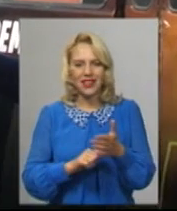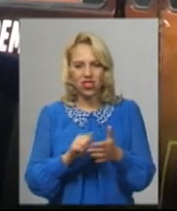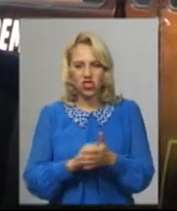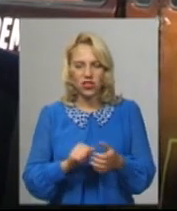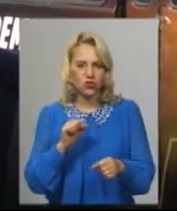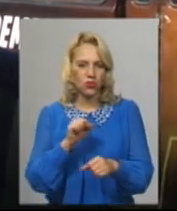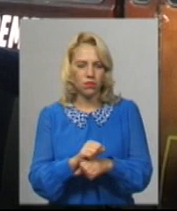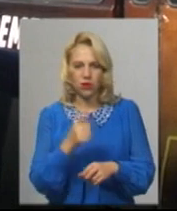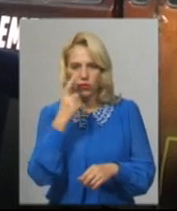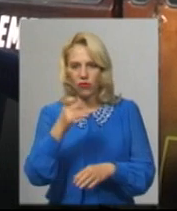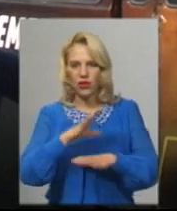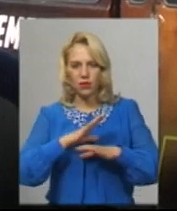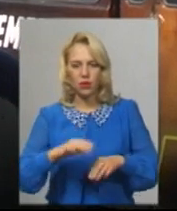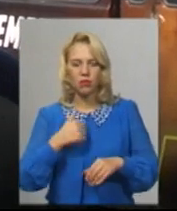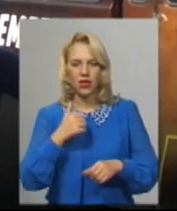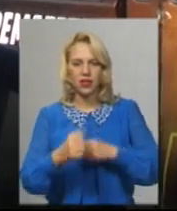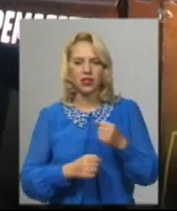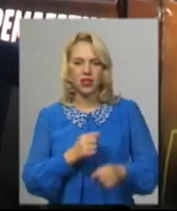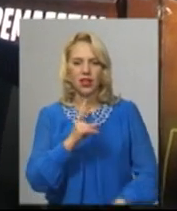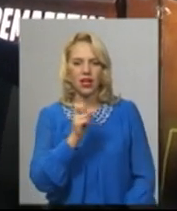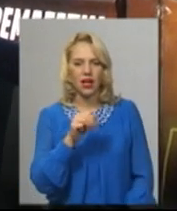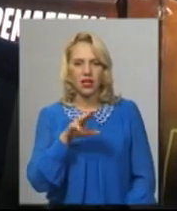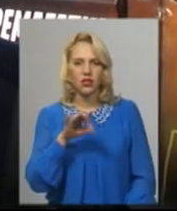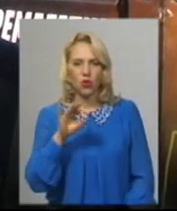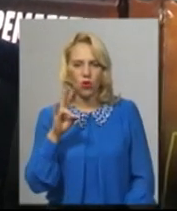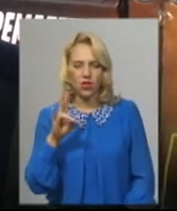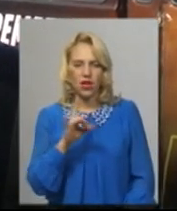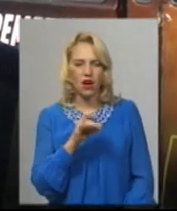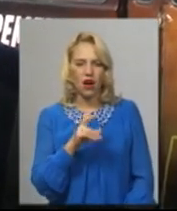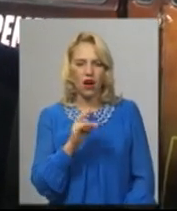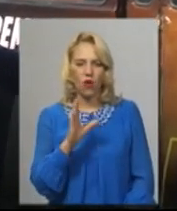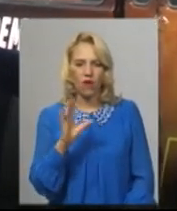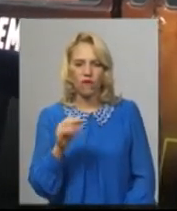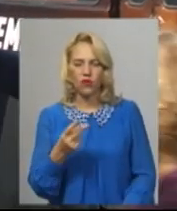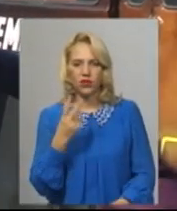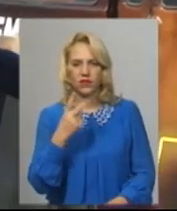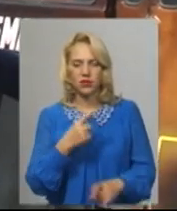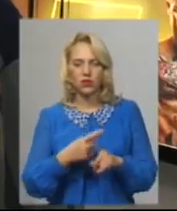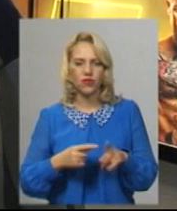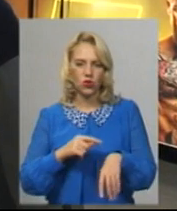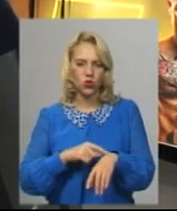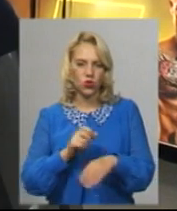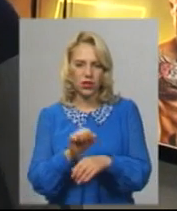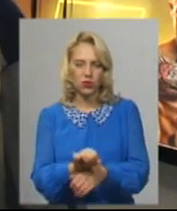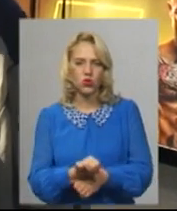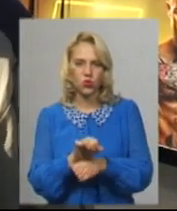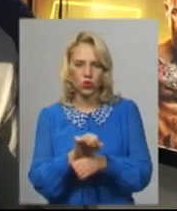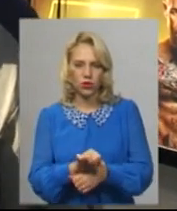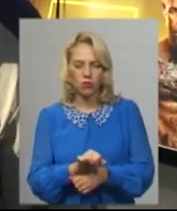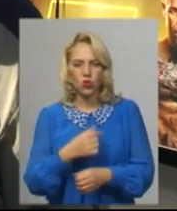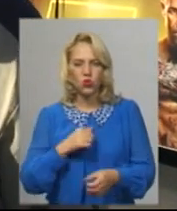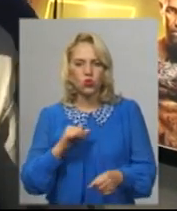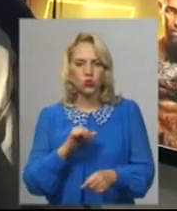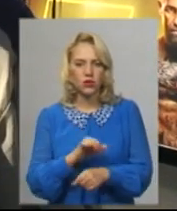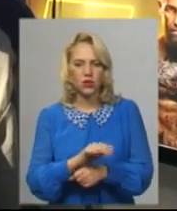Ми їхали з Катіона на Раково. Ну, вже, мабуть, 2,5 години не стоїмо вже. Зупинилися, ми думали,